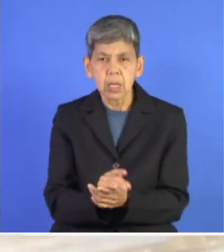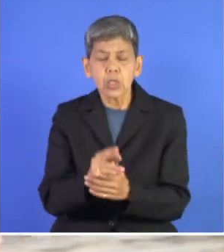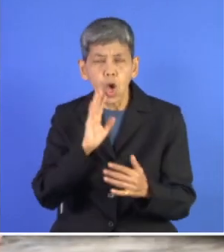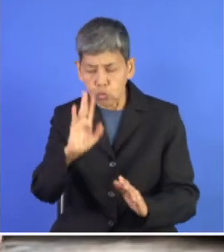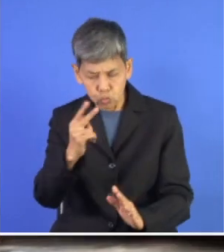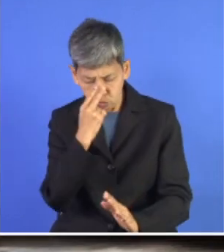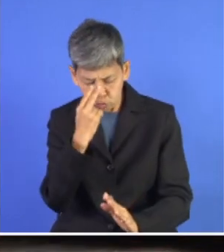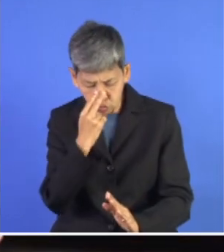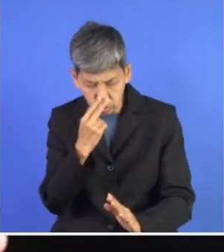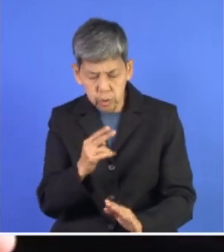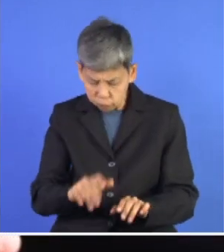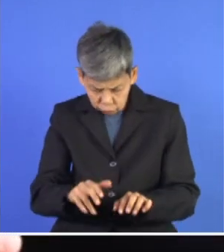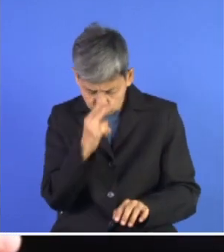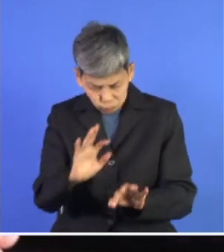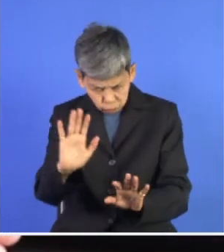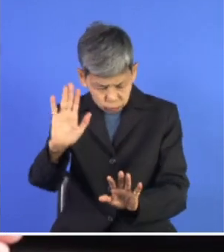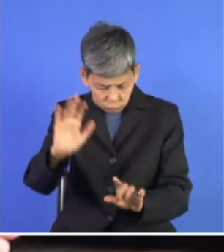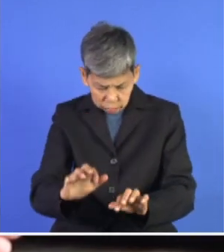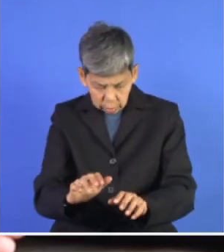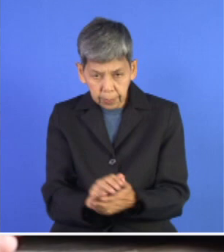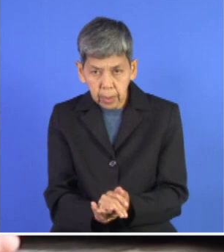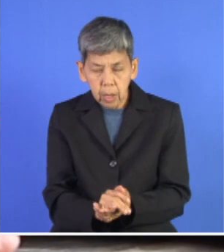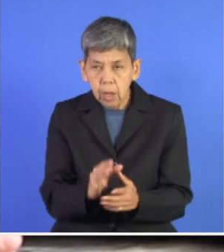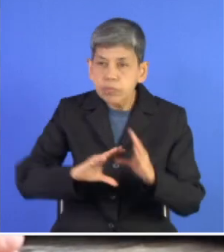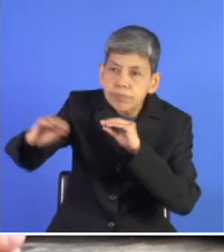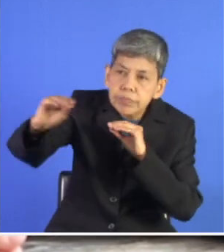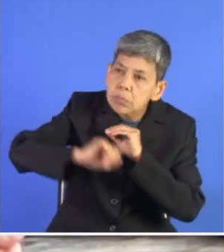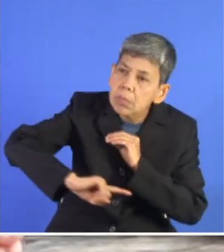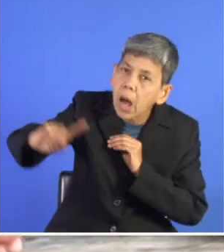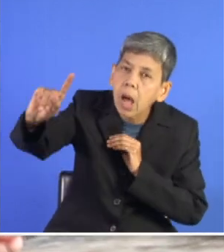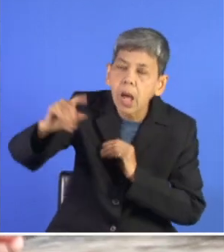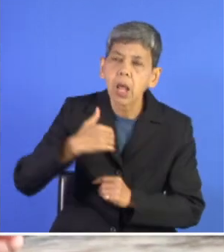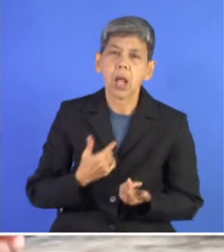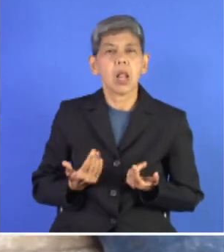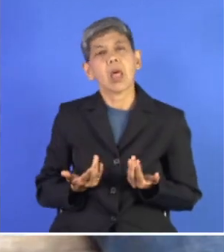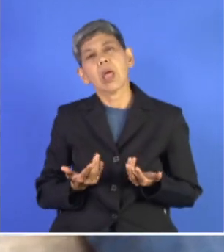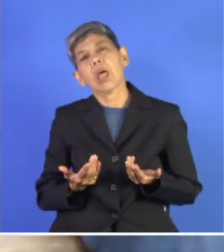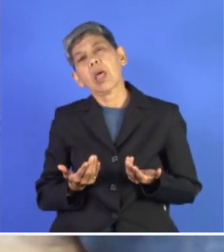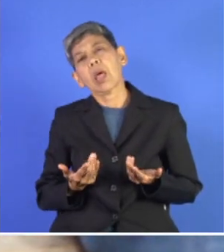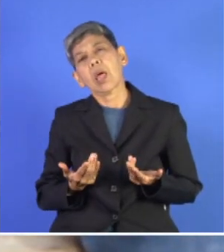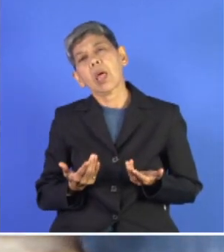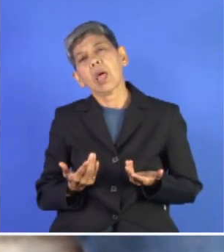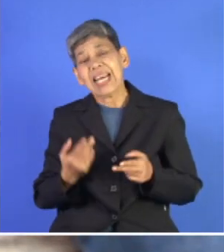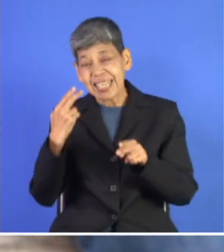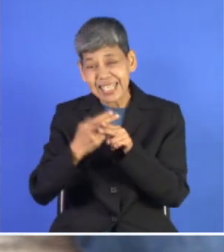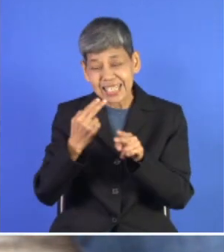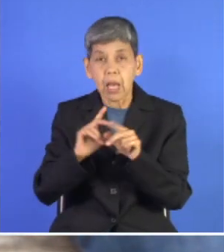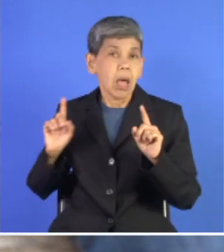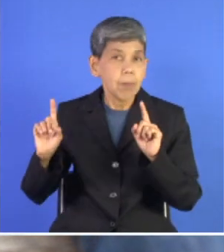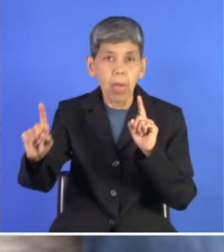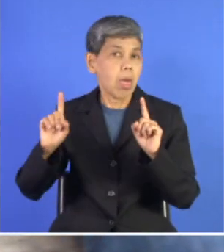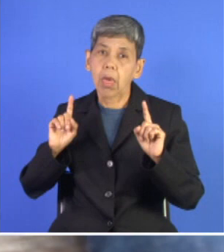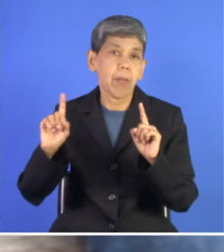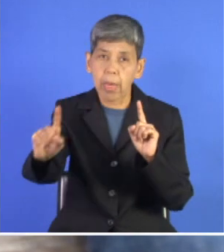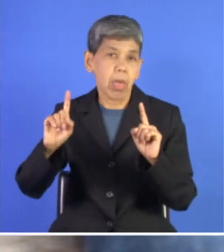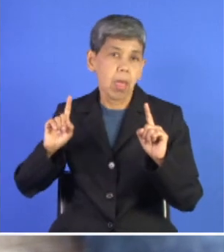เช็คให้นะคะเออทำเสียงกระแทกกระแทกอ่ะนะแล้วก็เดินหายเข้าไปในห้องฉุกเฉินเธอก็รออีกทีนี้ชื่อแต่ละคนกับผ่านไปผ่านไป